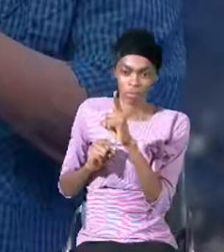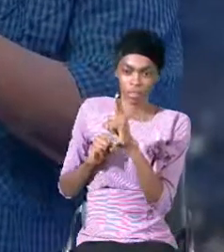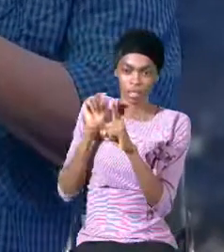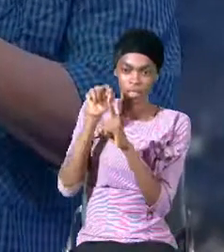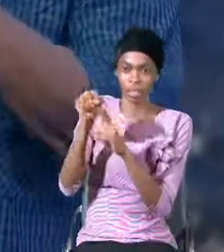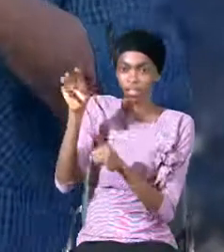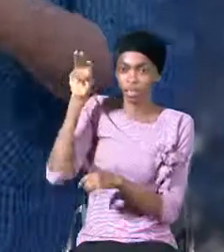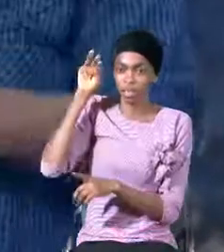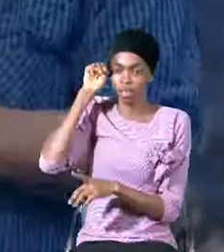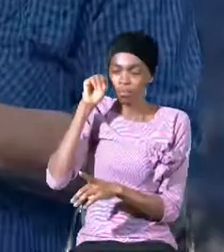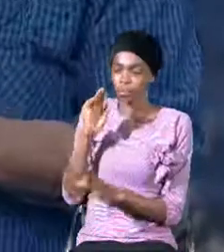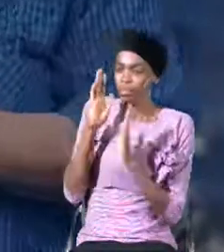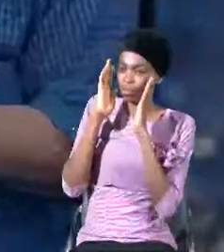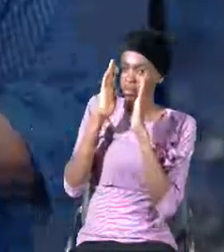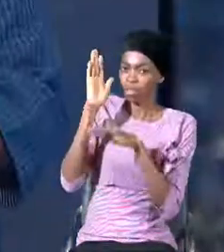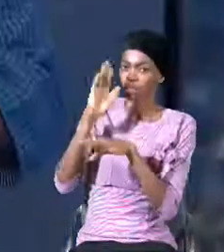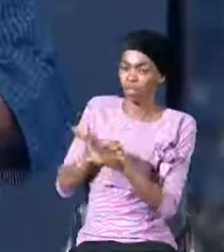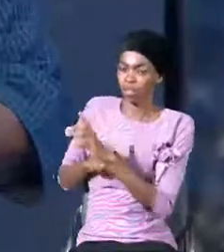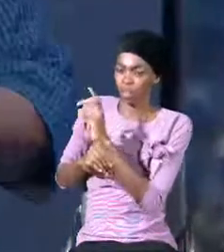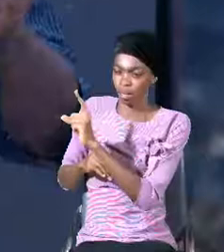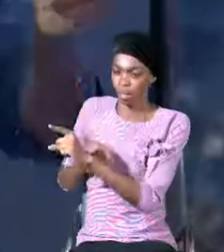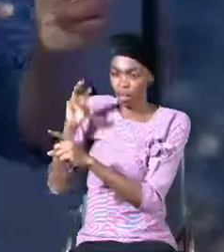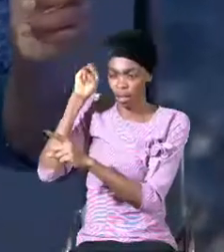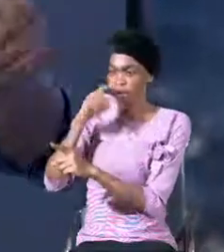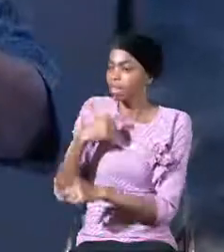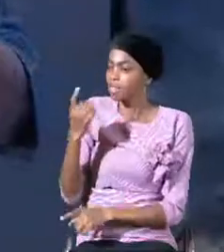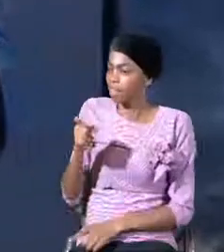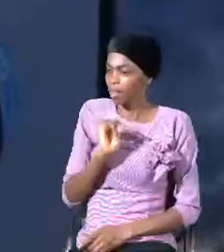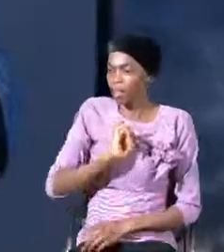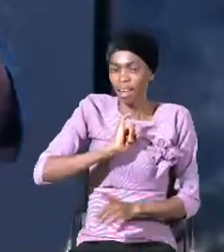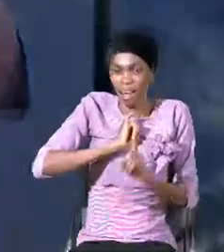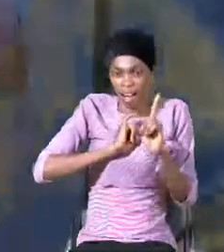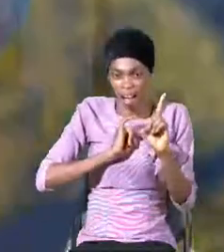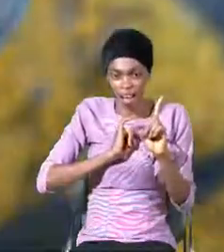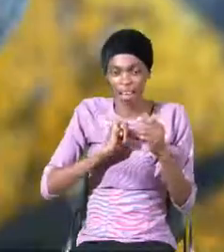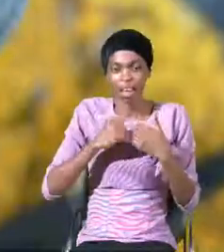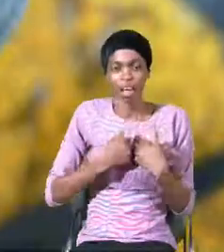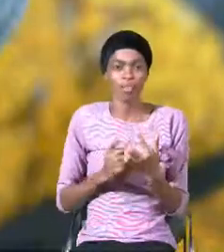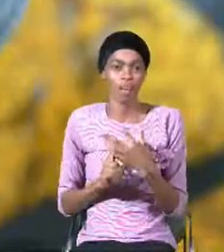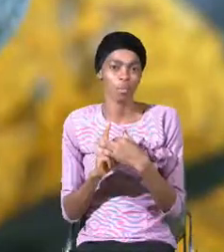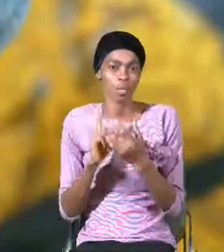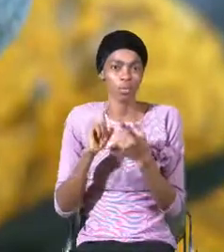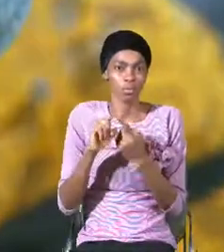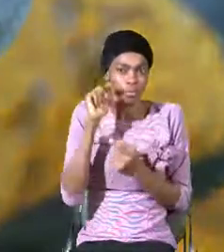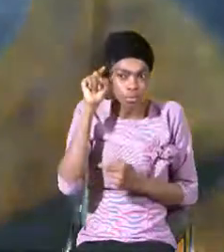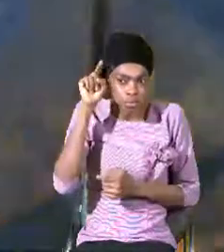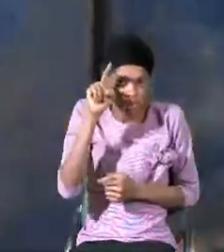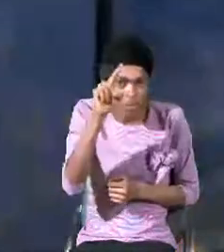il a dit, il s'est concentré sur lui et dit, je te suis apparu.